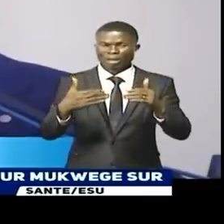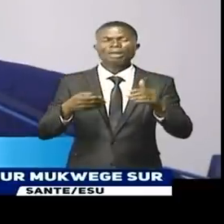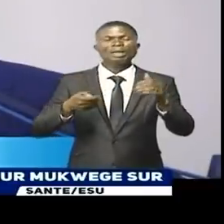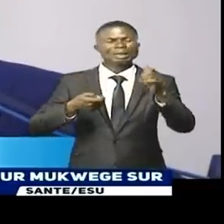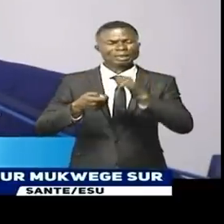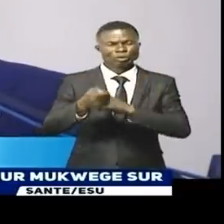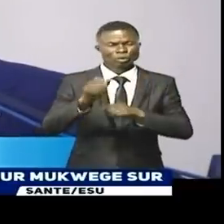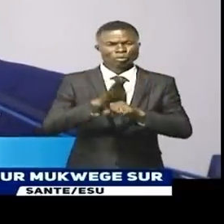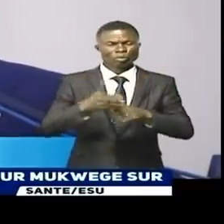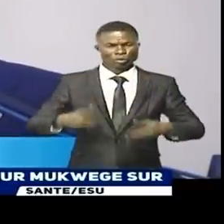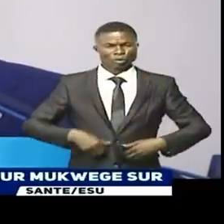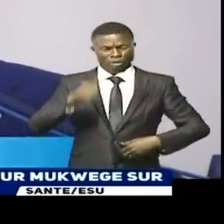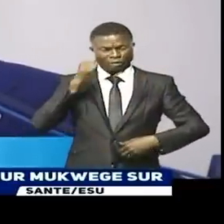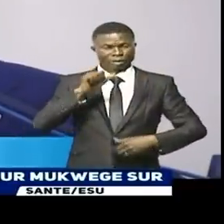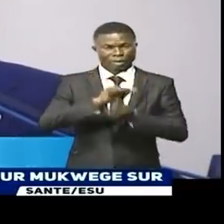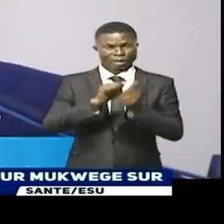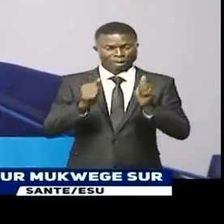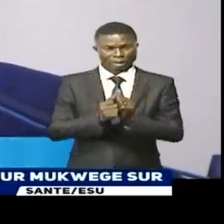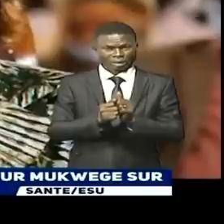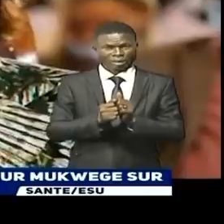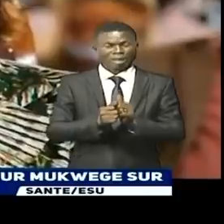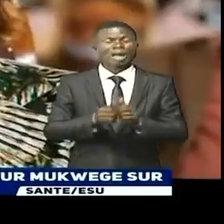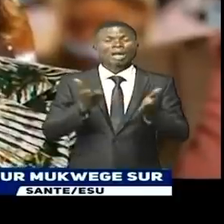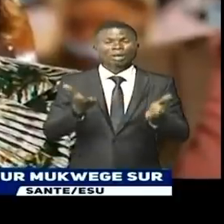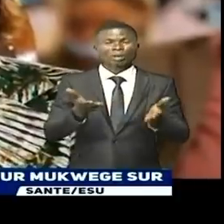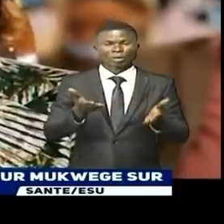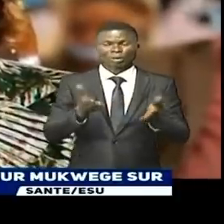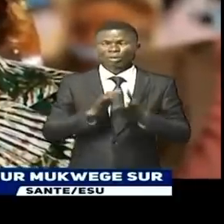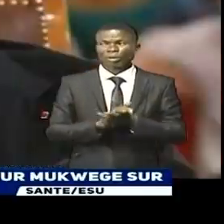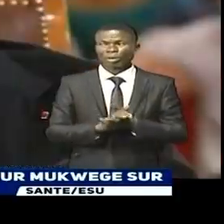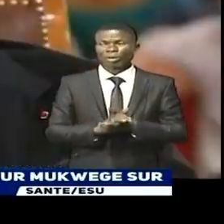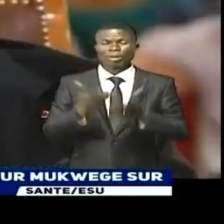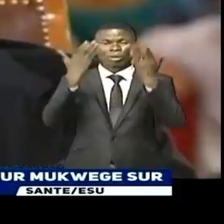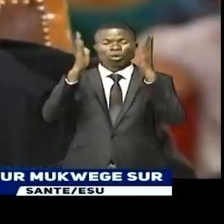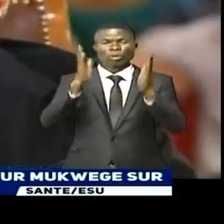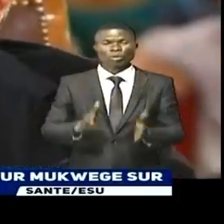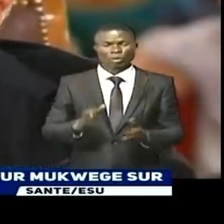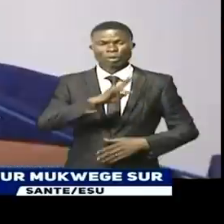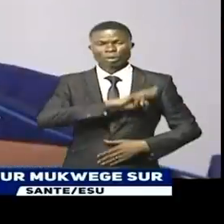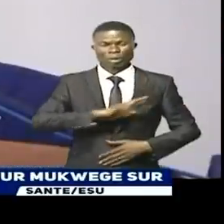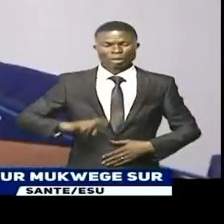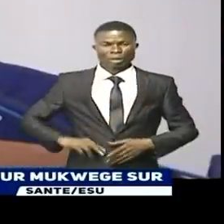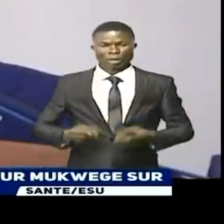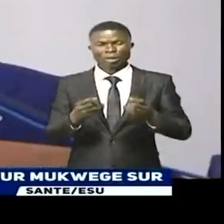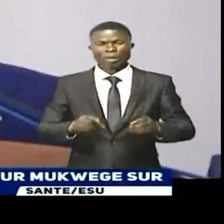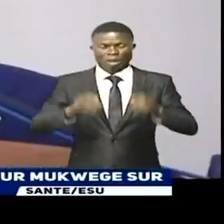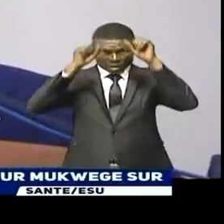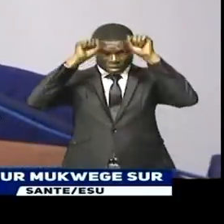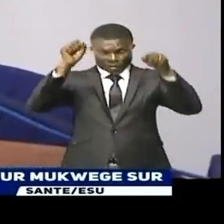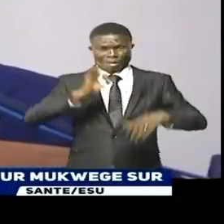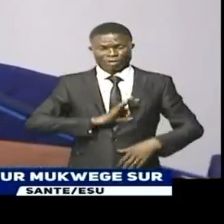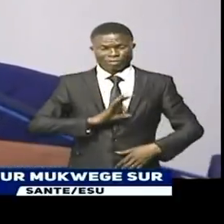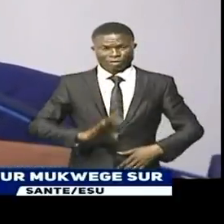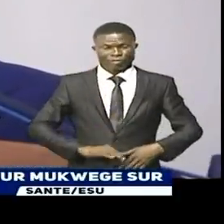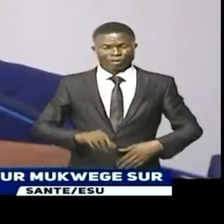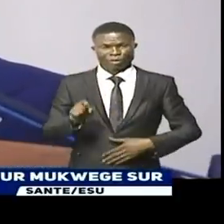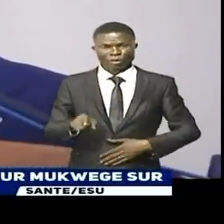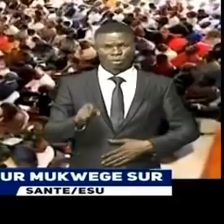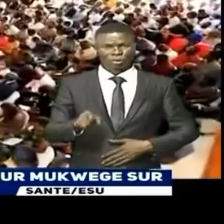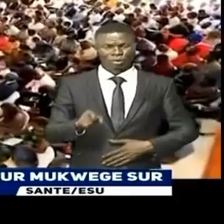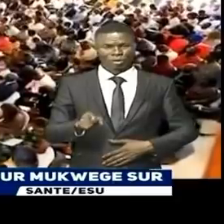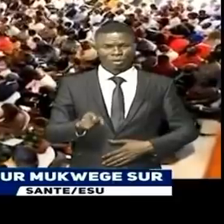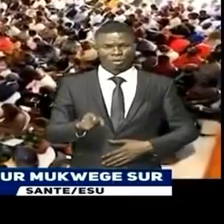dans le sujet de prédilection du président de la république félix antoine tshisekedi tshilombo